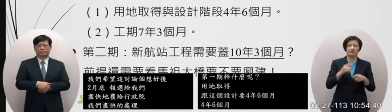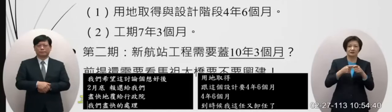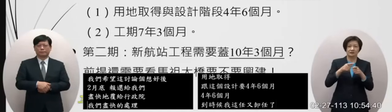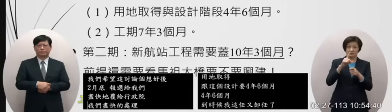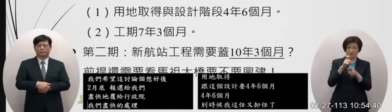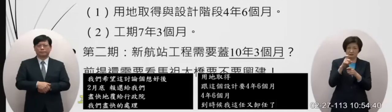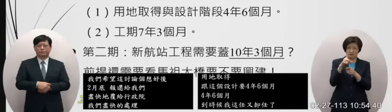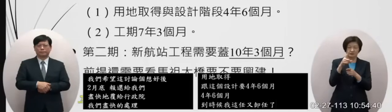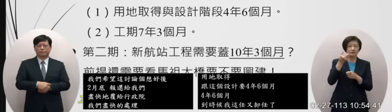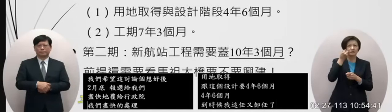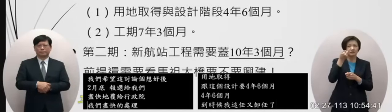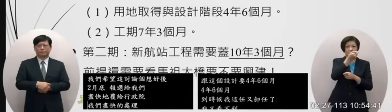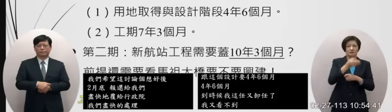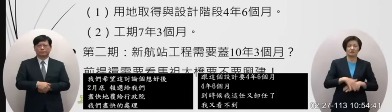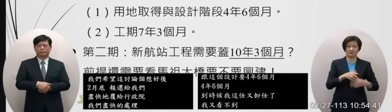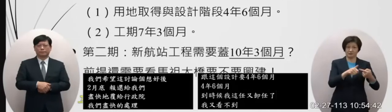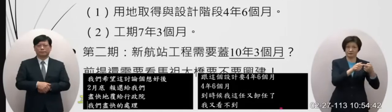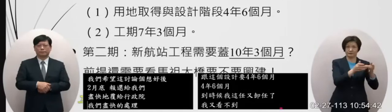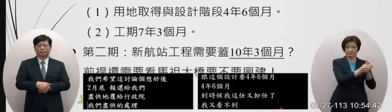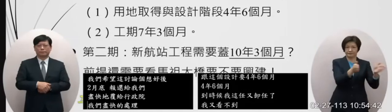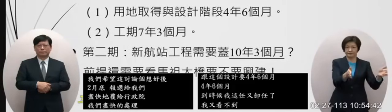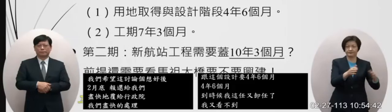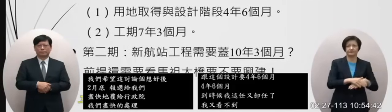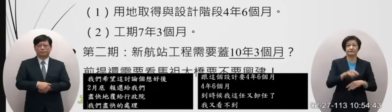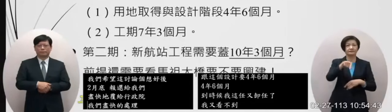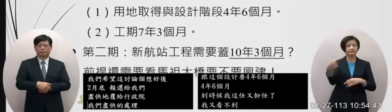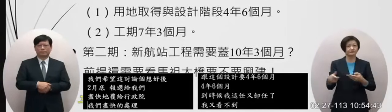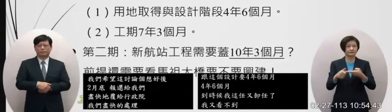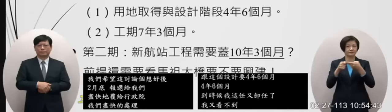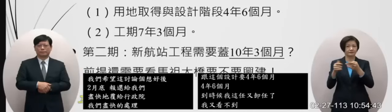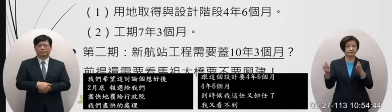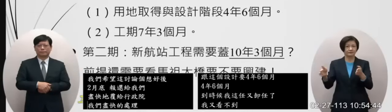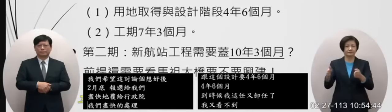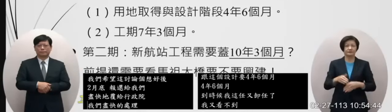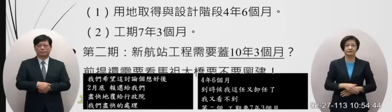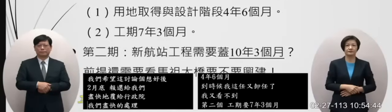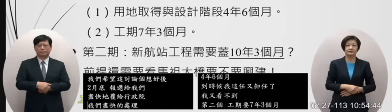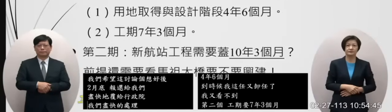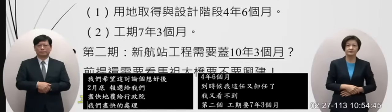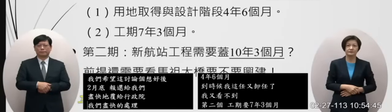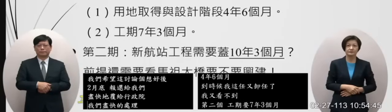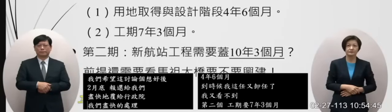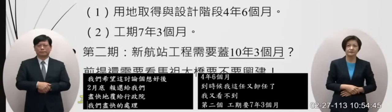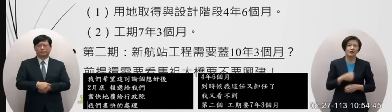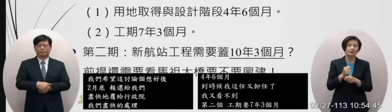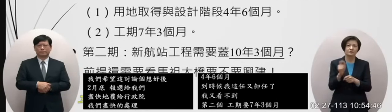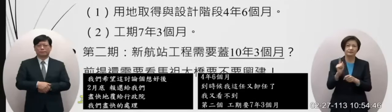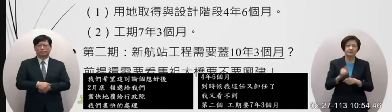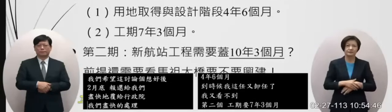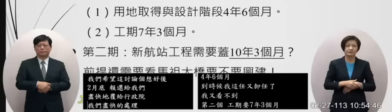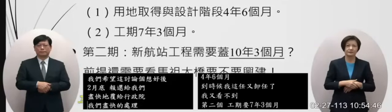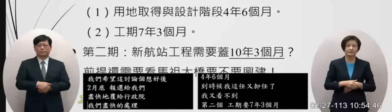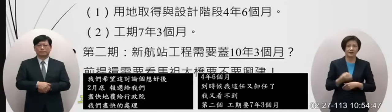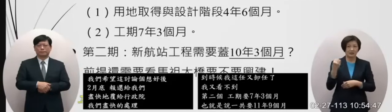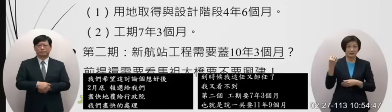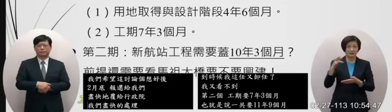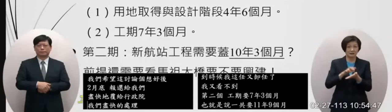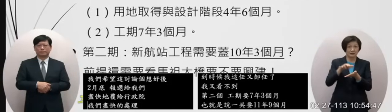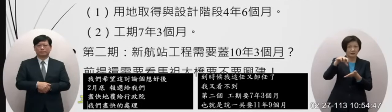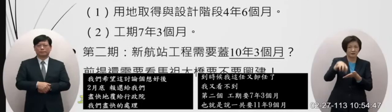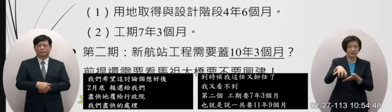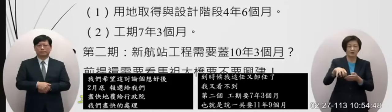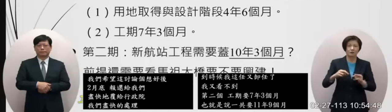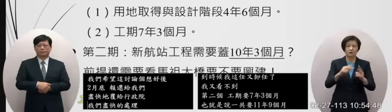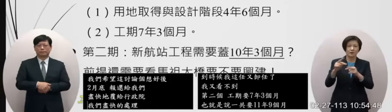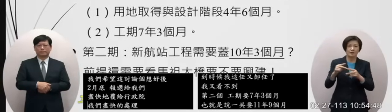11年9个月啊。这是第一期的部分哦，还有第二期，还有第二期。第二期什么呢？新航站的工程需要